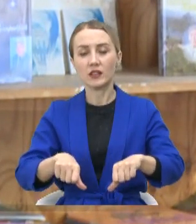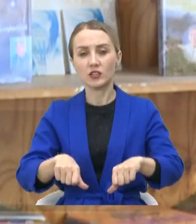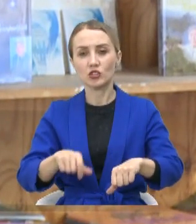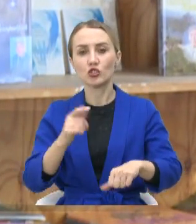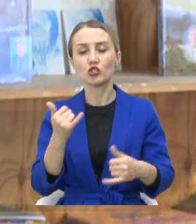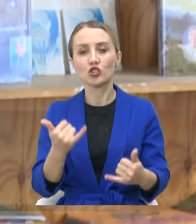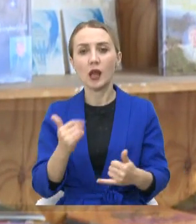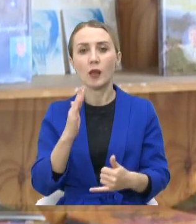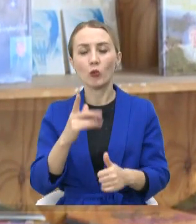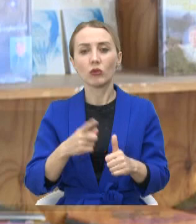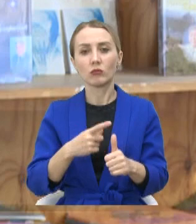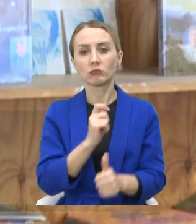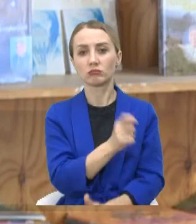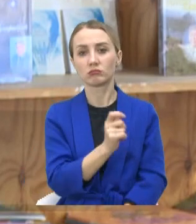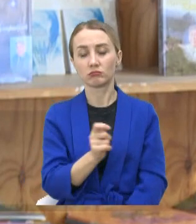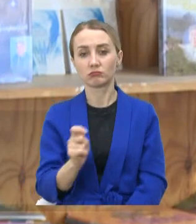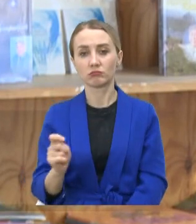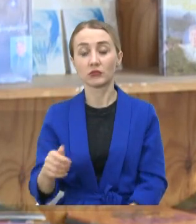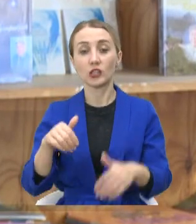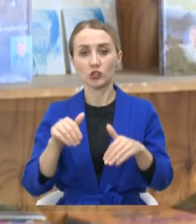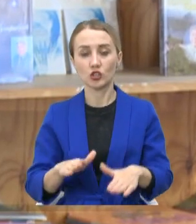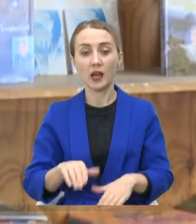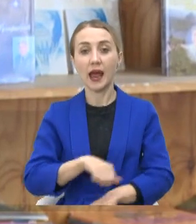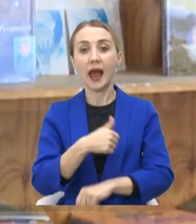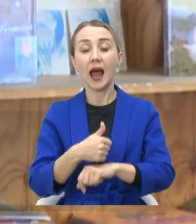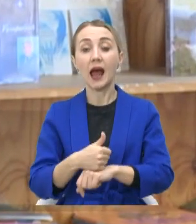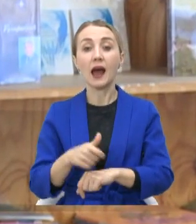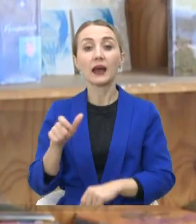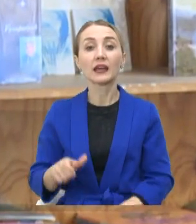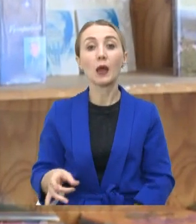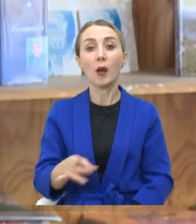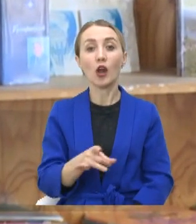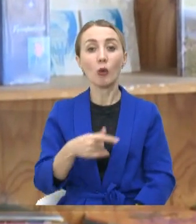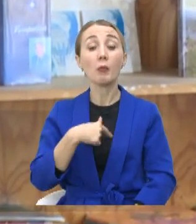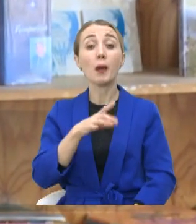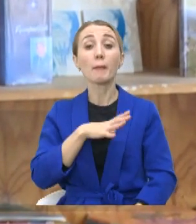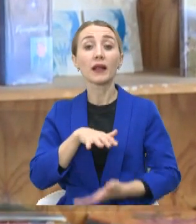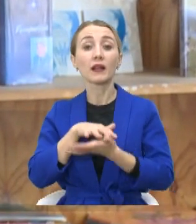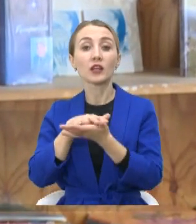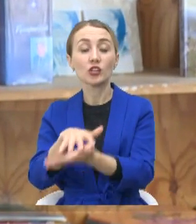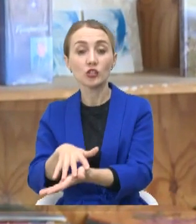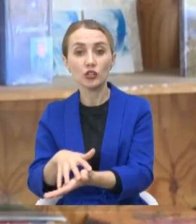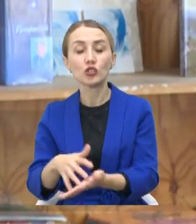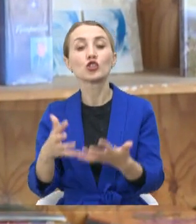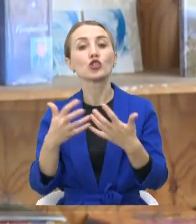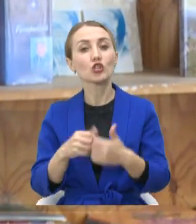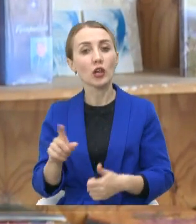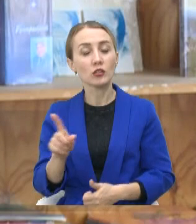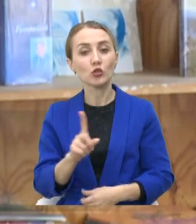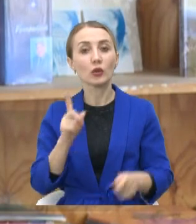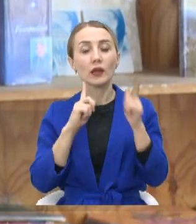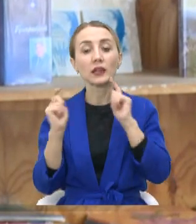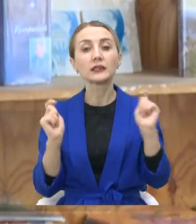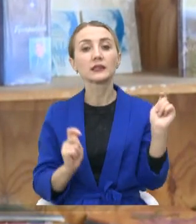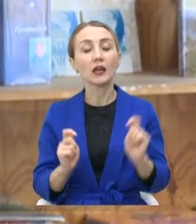присвоение населенным пунктам имен людей. Но на имя акима района мы написали письмо от потомков Канайби. Мы считаем, что конференция – это еще